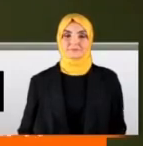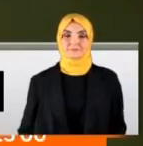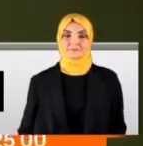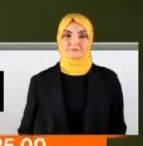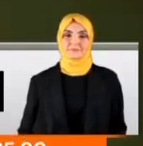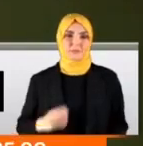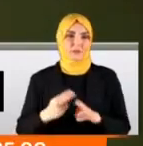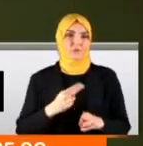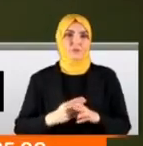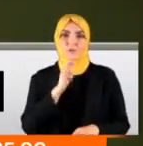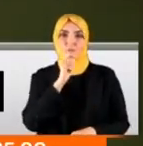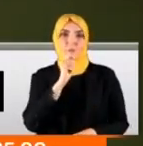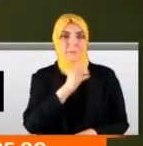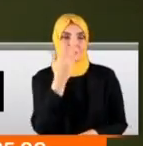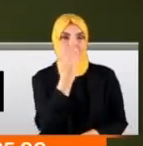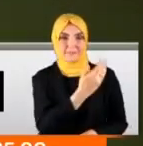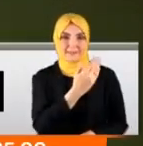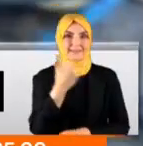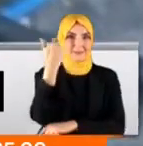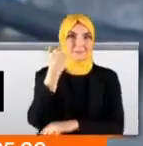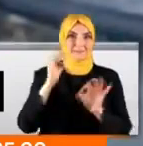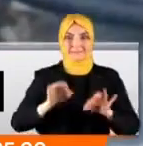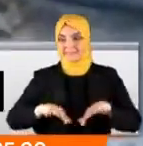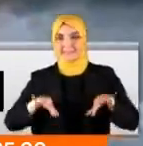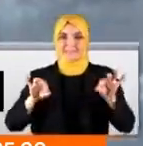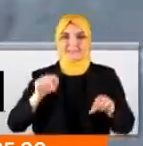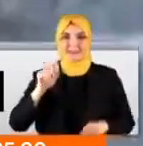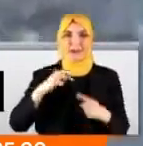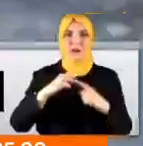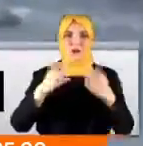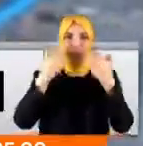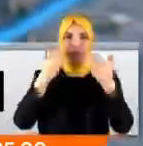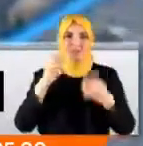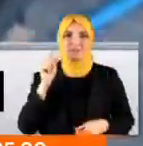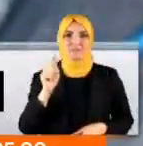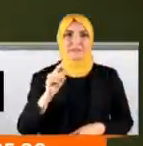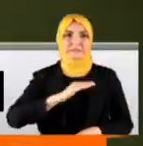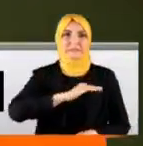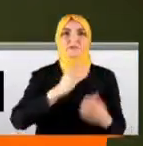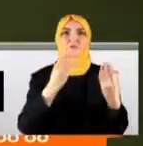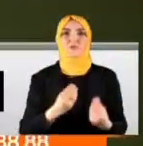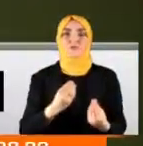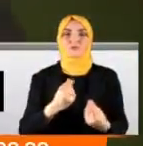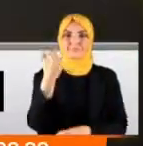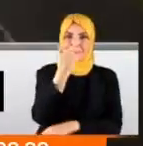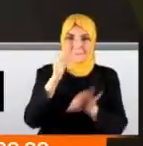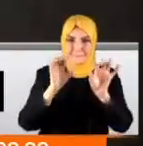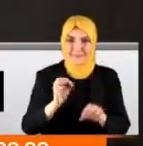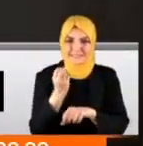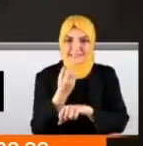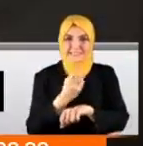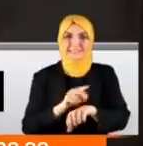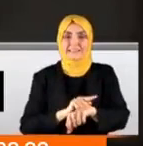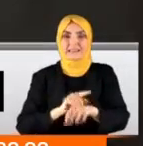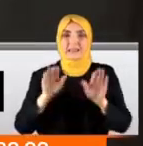deneyimli muhabiri yayına hazırlanırken rakun saldırısına uğradı yayına sadece birkaç saniye kalmıştı o kısacık zaman